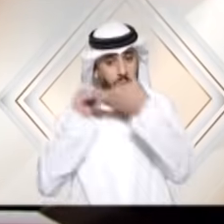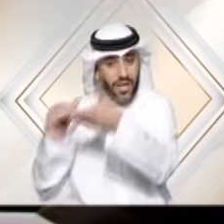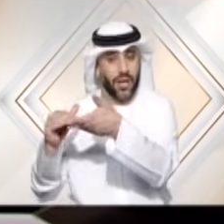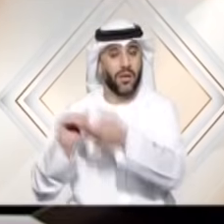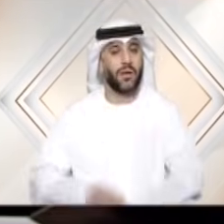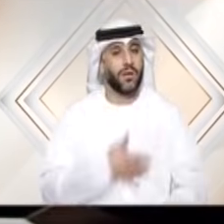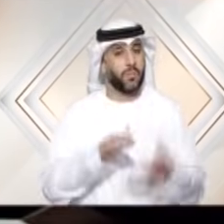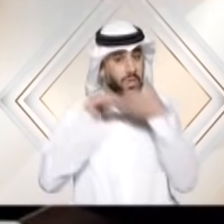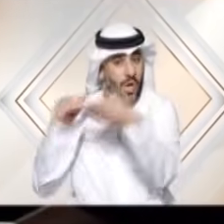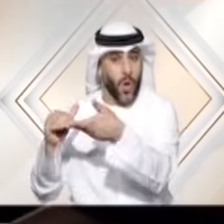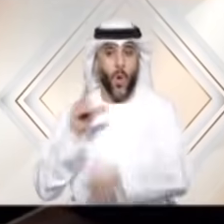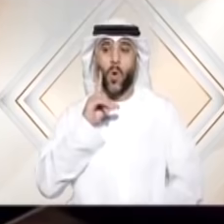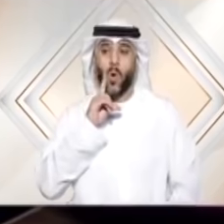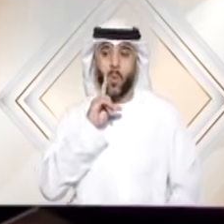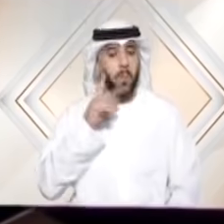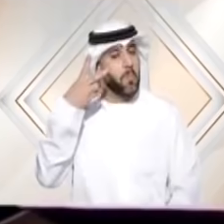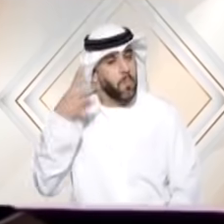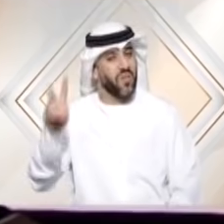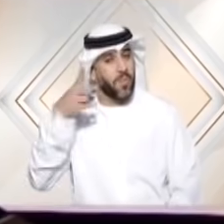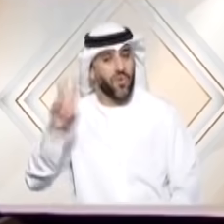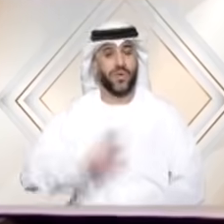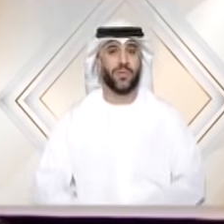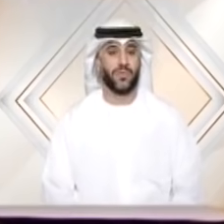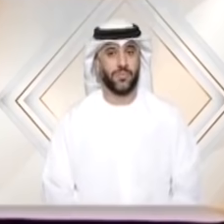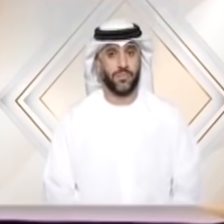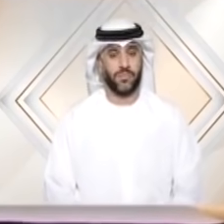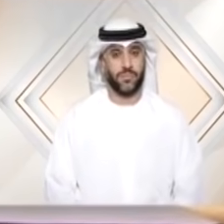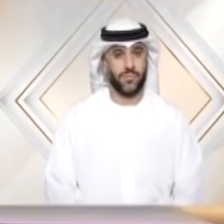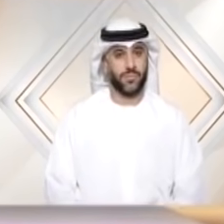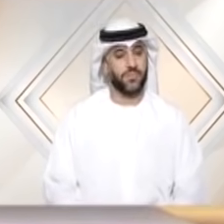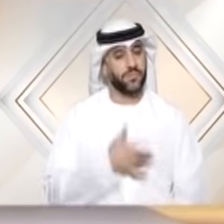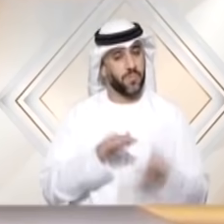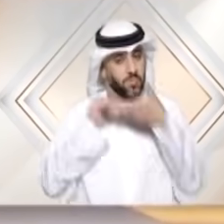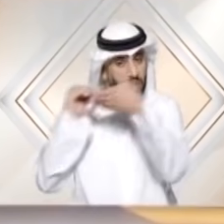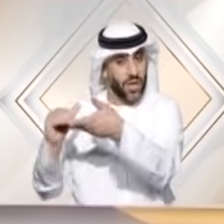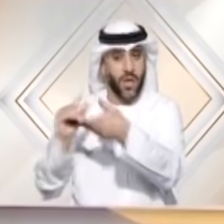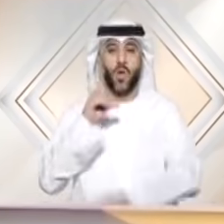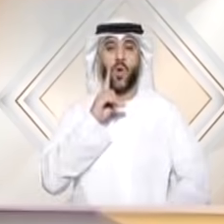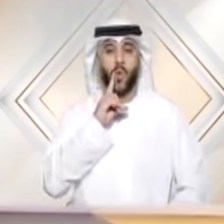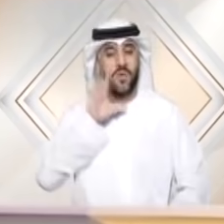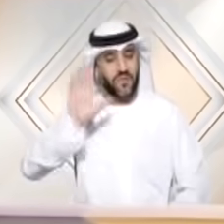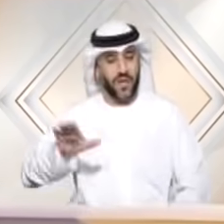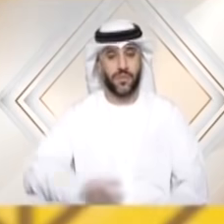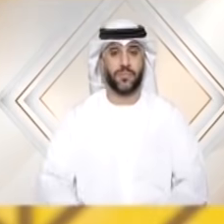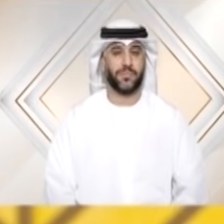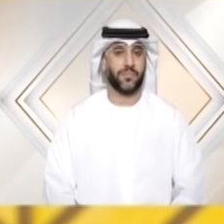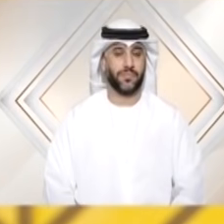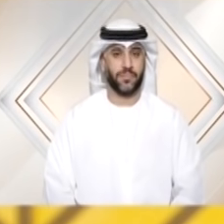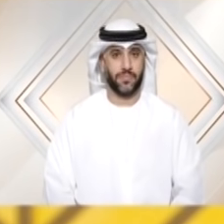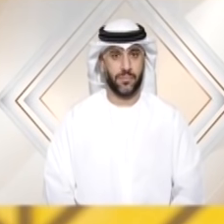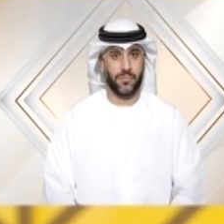تقاعد أبوي. عملت لها فيه وكالة عامة وخلاص. نزلت مخصتي وأنا من الإمارات سويت لها وكالة عامة ورديت أطلع